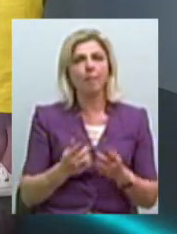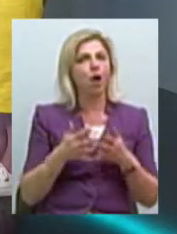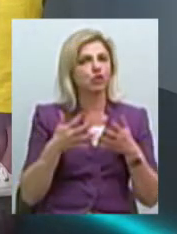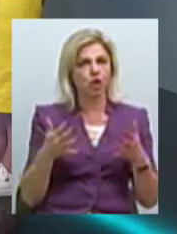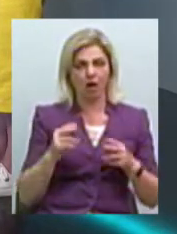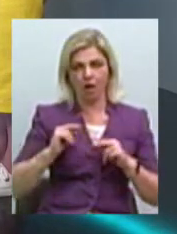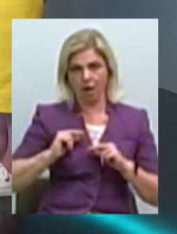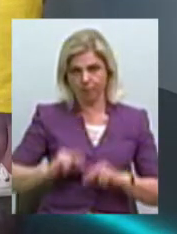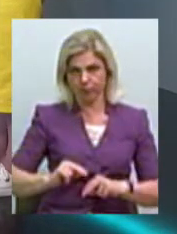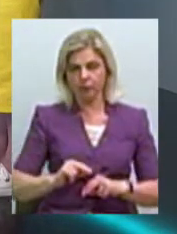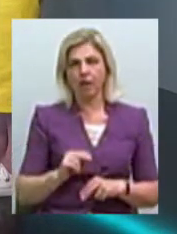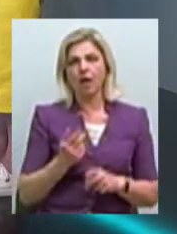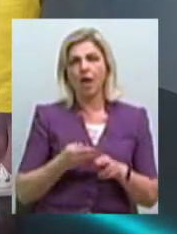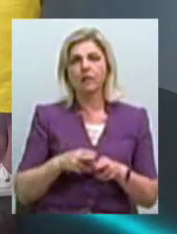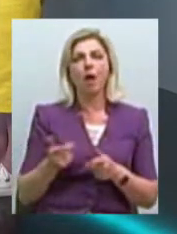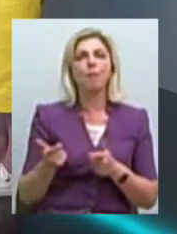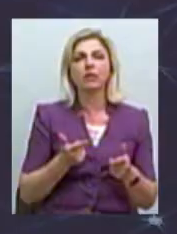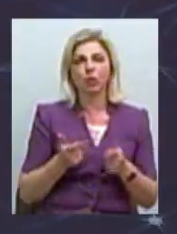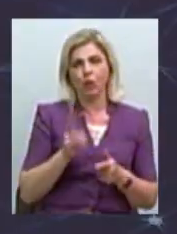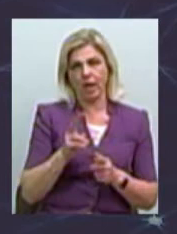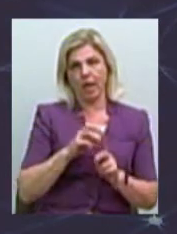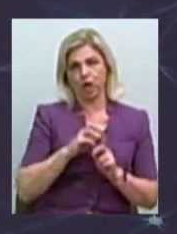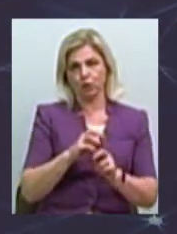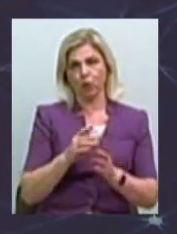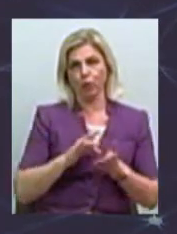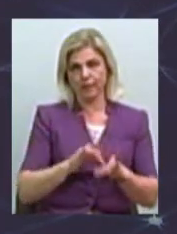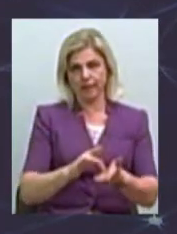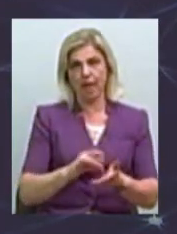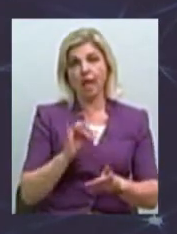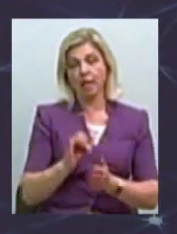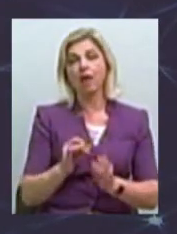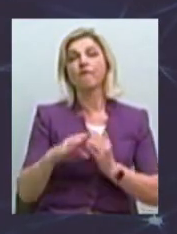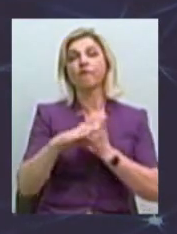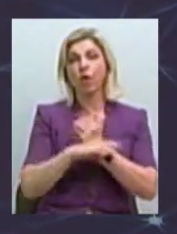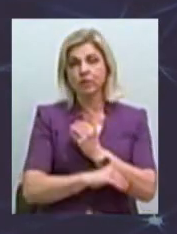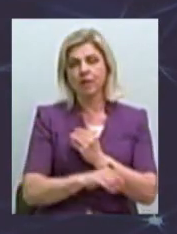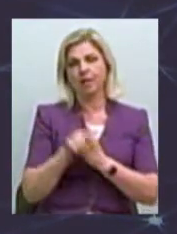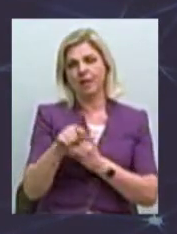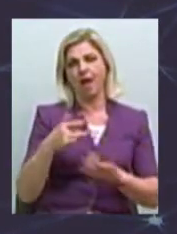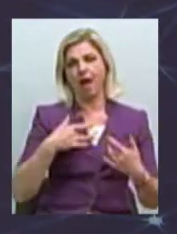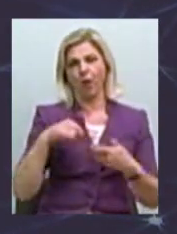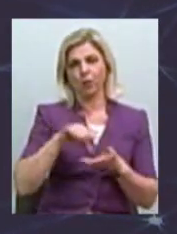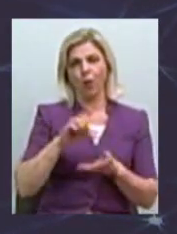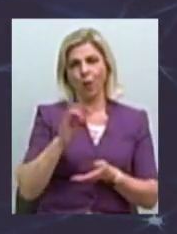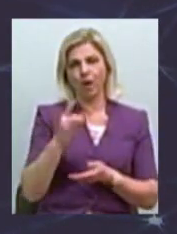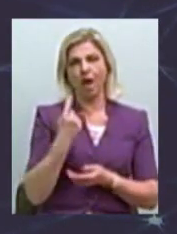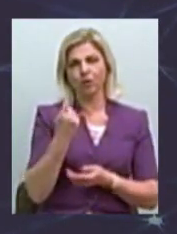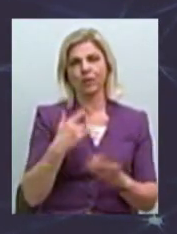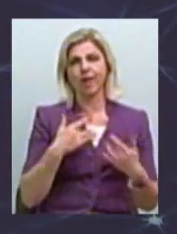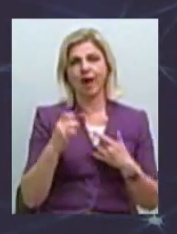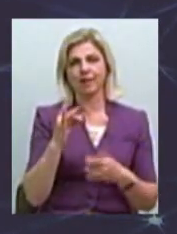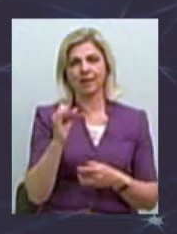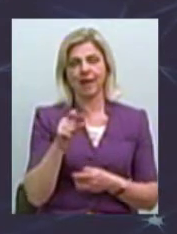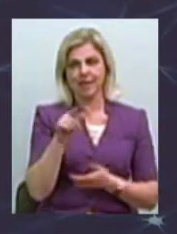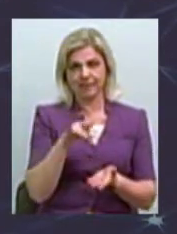называемые этапы подготовки экскурсии. И на выходе ты, конечно же, актер одного театра. И ты